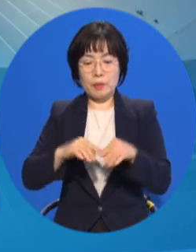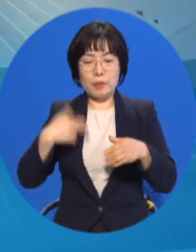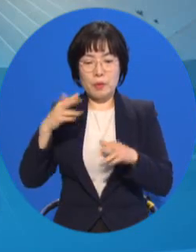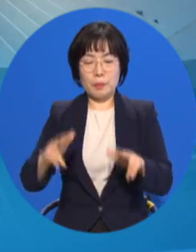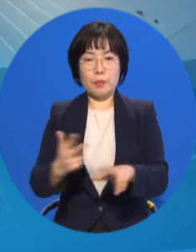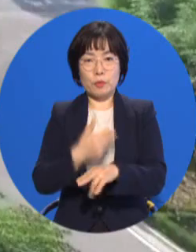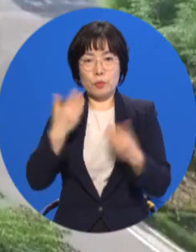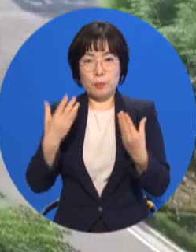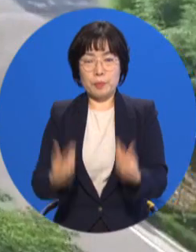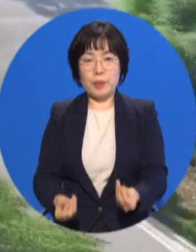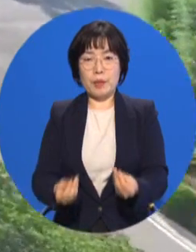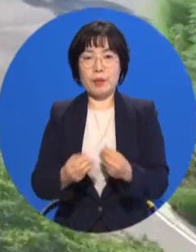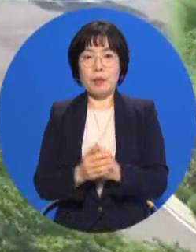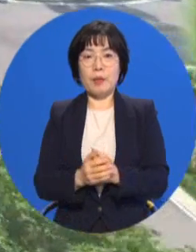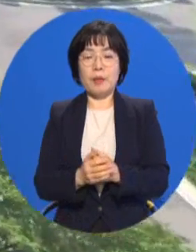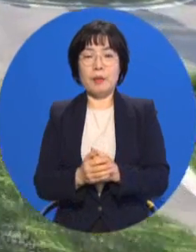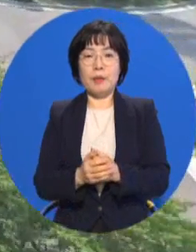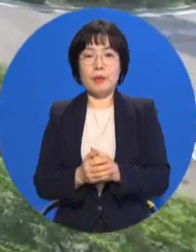기자입니다.